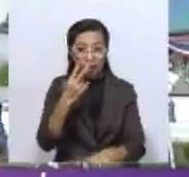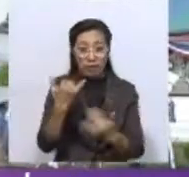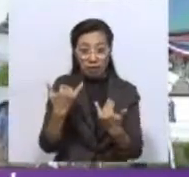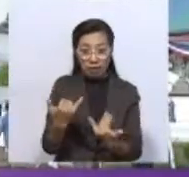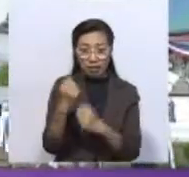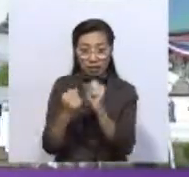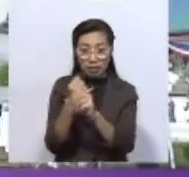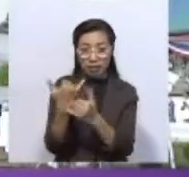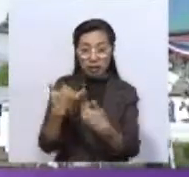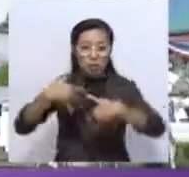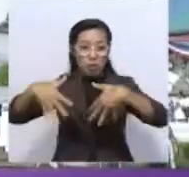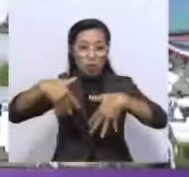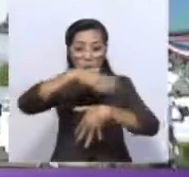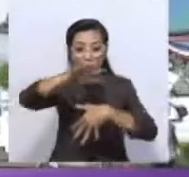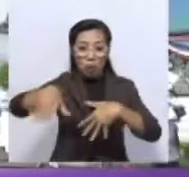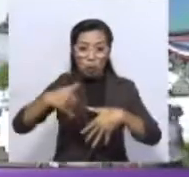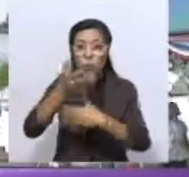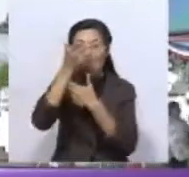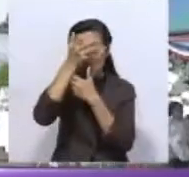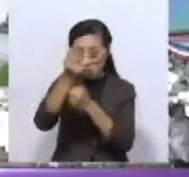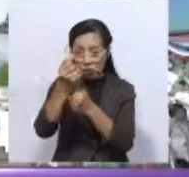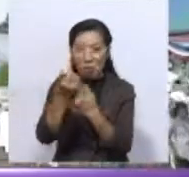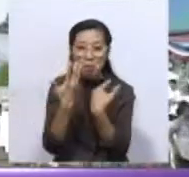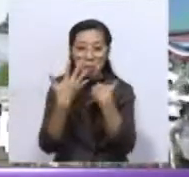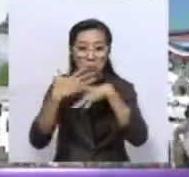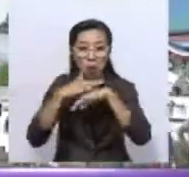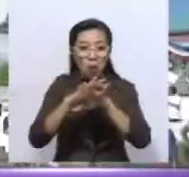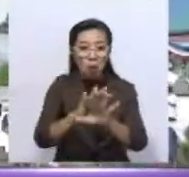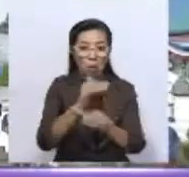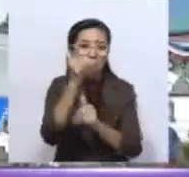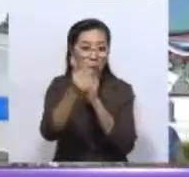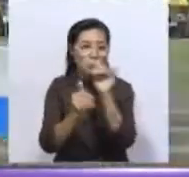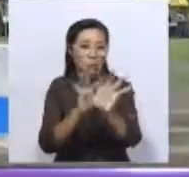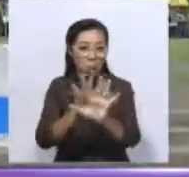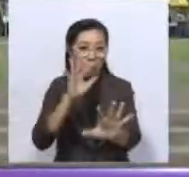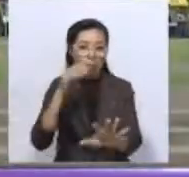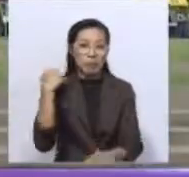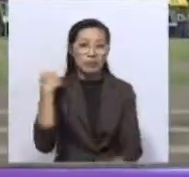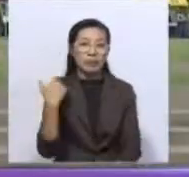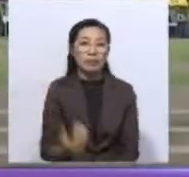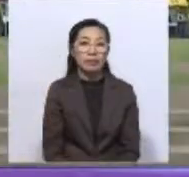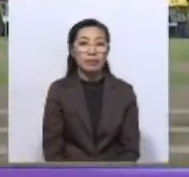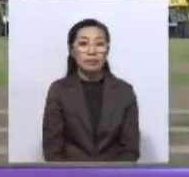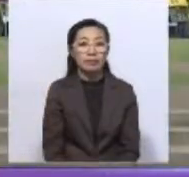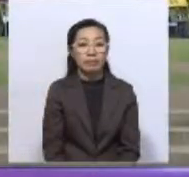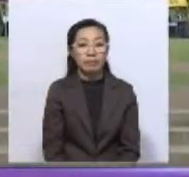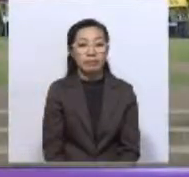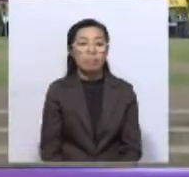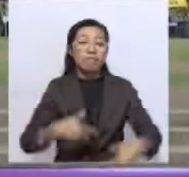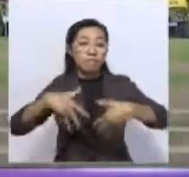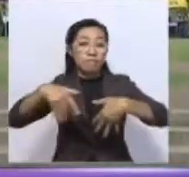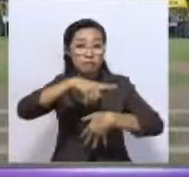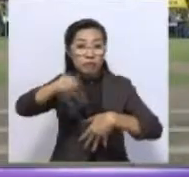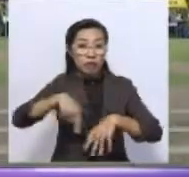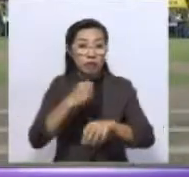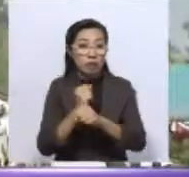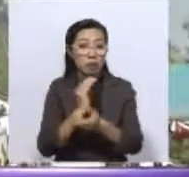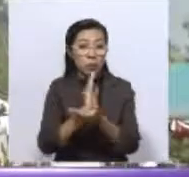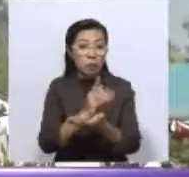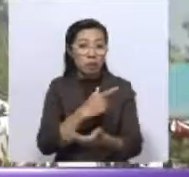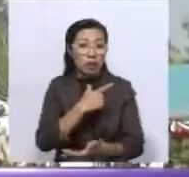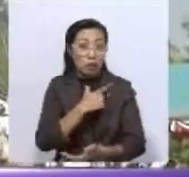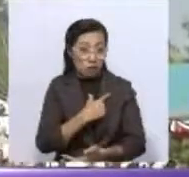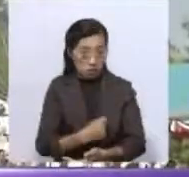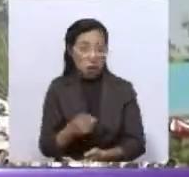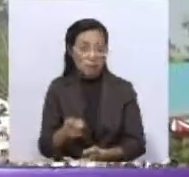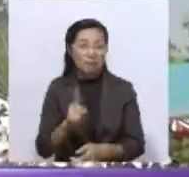คะมีประชาชนให้ความสนใจเข้าร่วมงานอย่างคึกคักเลยทีเดียวค่ะผู้ที่รักการทำบุญนะคะไม่ควรพลาดกับ